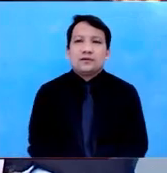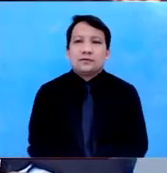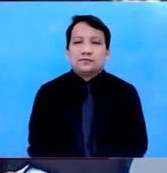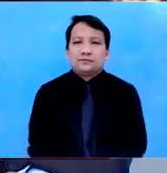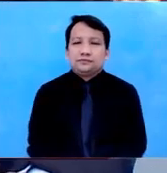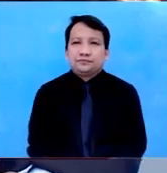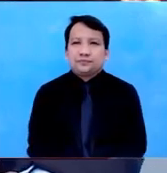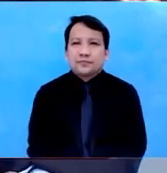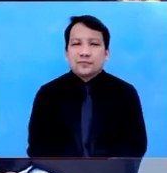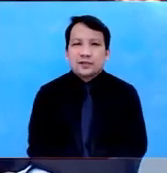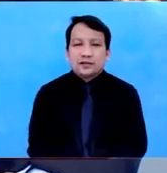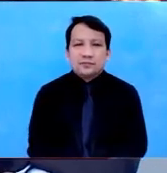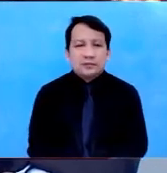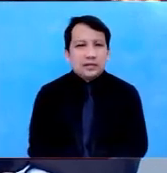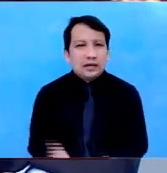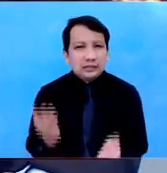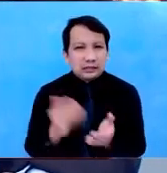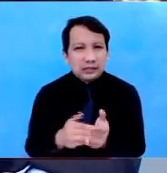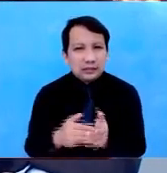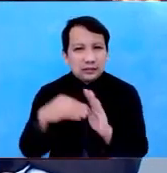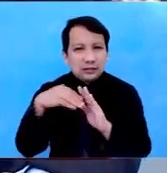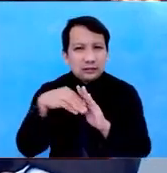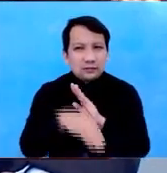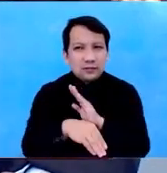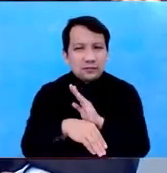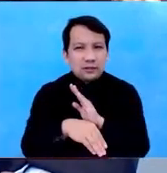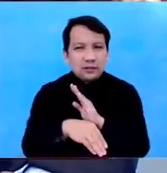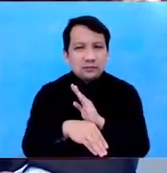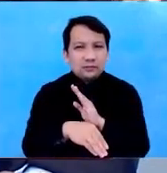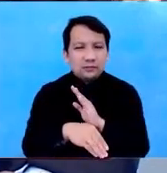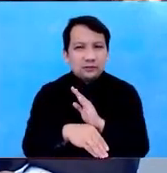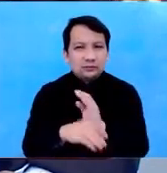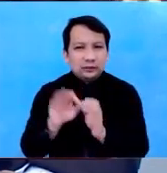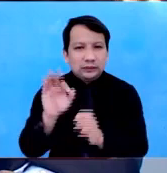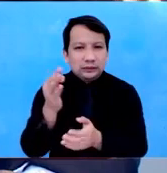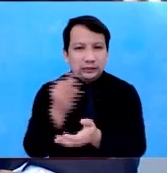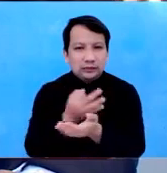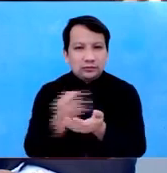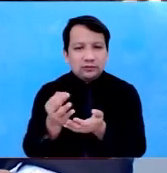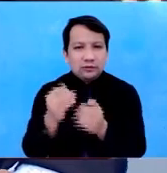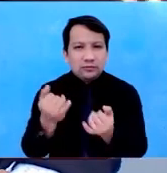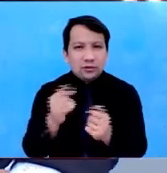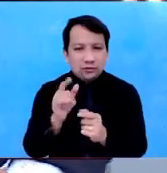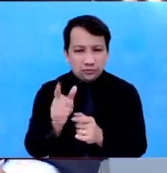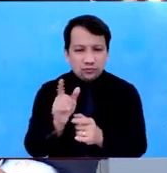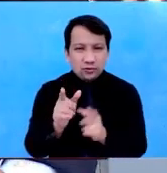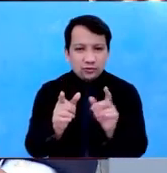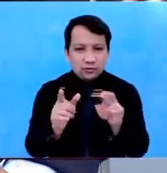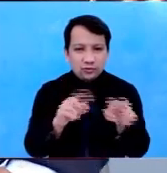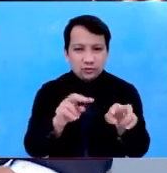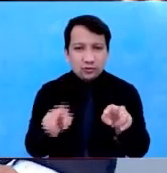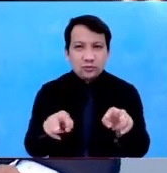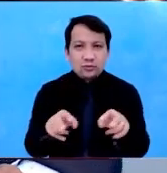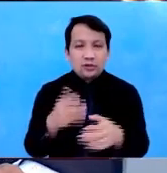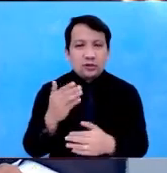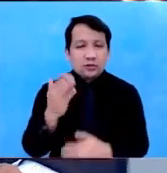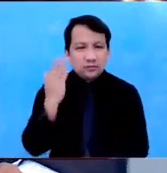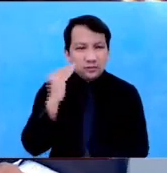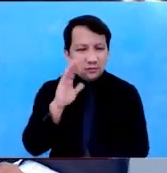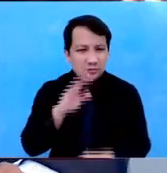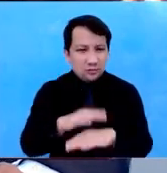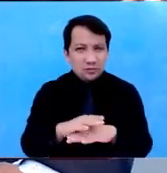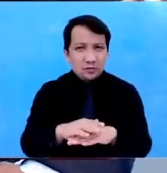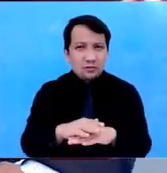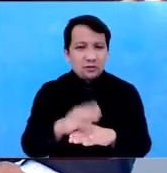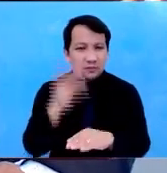Sumad sa dalawa ng piso sa pinakamababa nitong halaga sa ikasyam na pagkakataon ngayong 2022. Ang babala ng mga ekonomista, kahit magandang